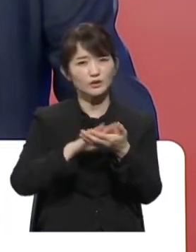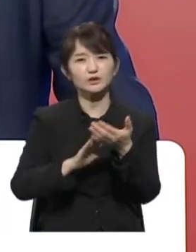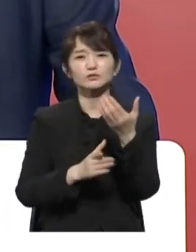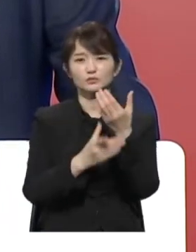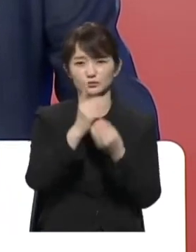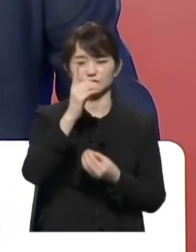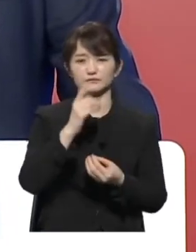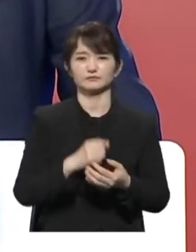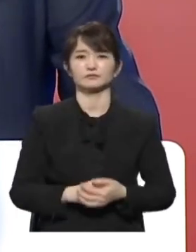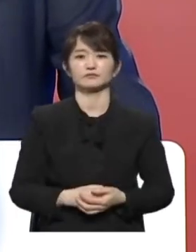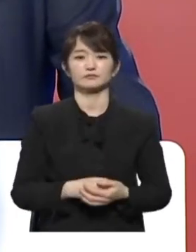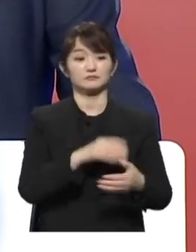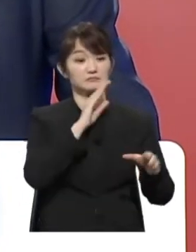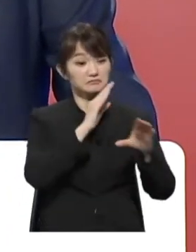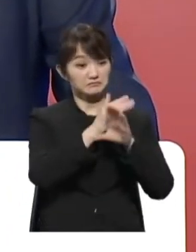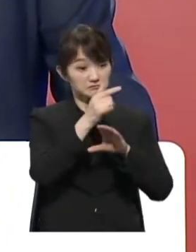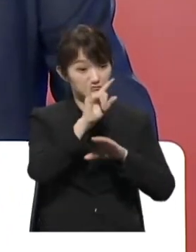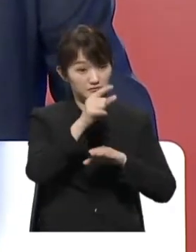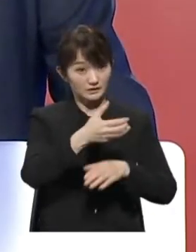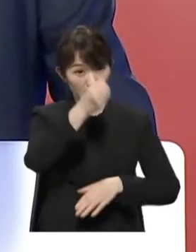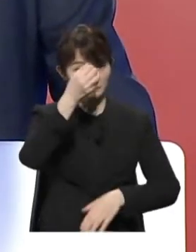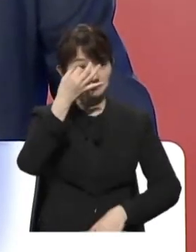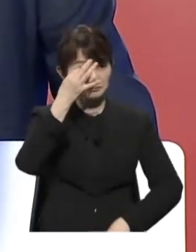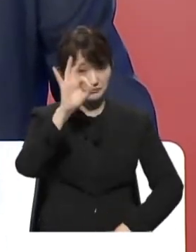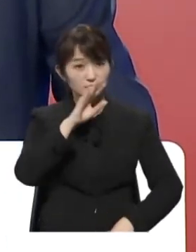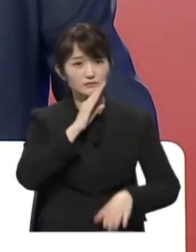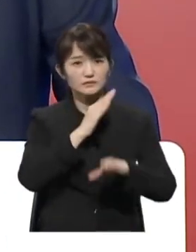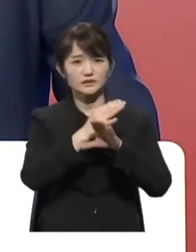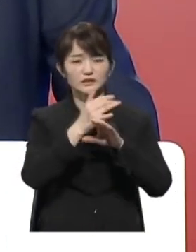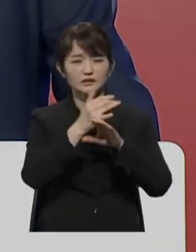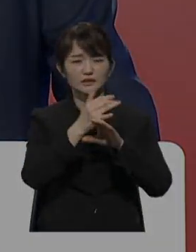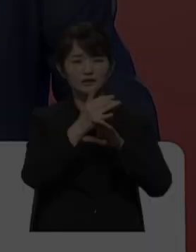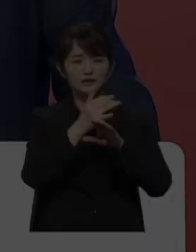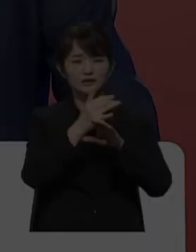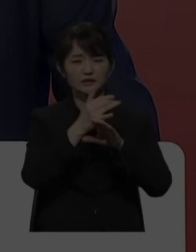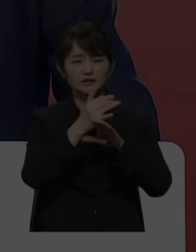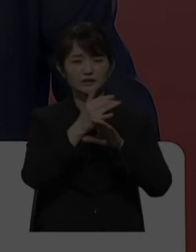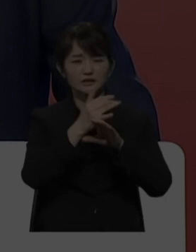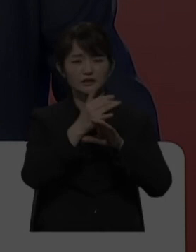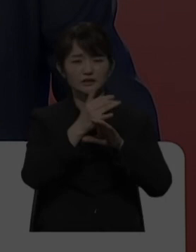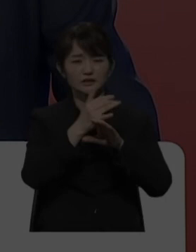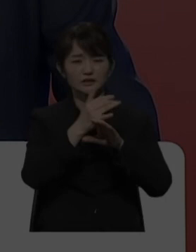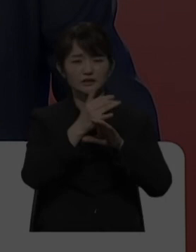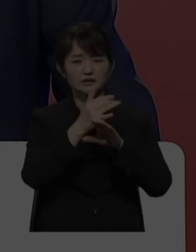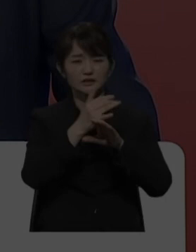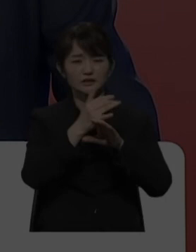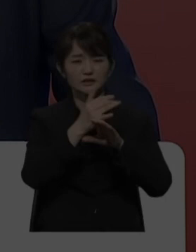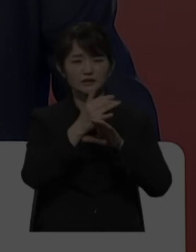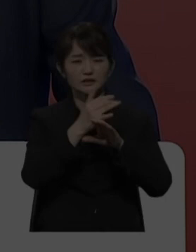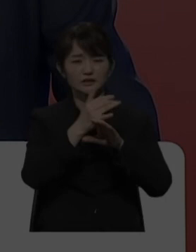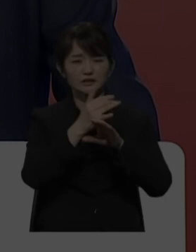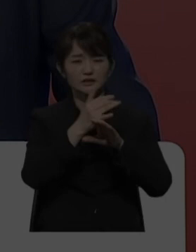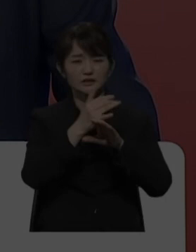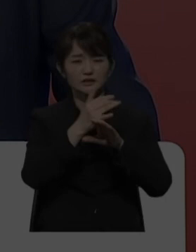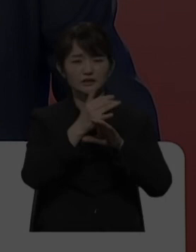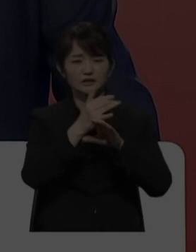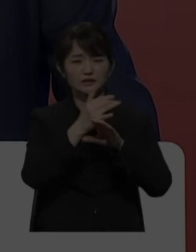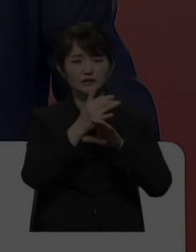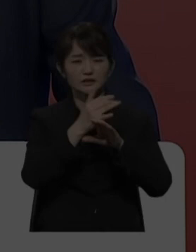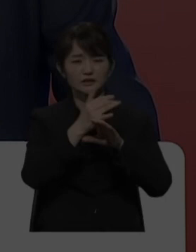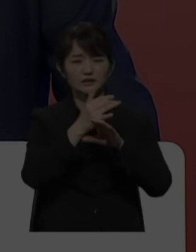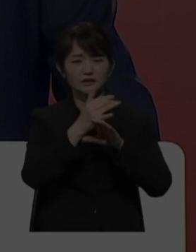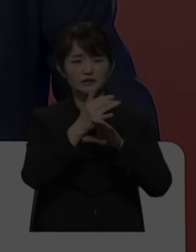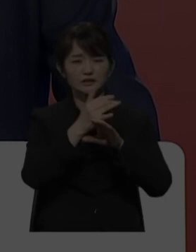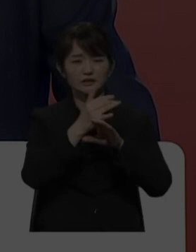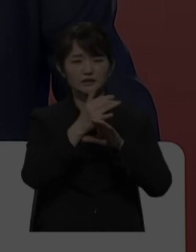북한의 핵 그냥 인정해 주자. 어? 비핵화 굳이 갈 거 뭐 있냐. 북한의 핵 그냥 인정해 주자. 비핵화 굳이